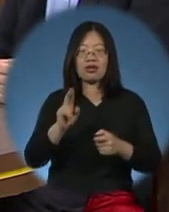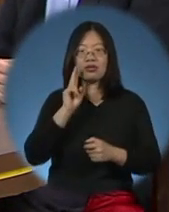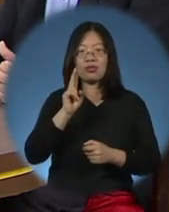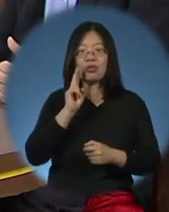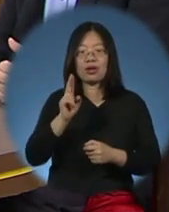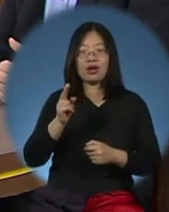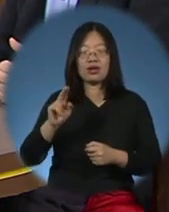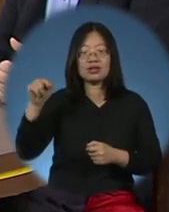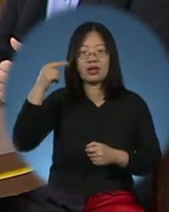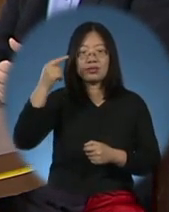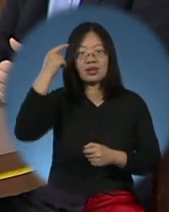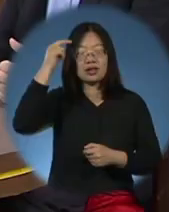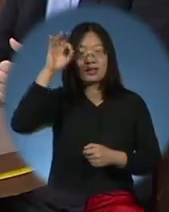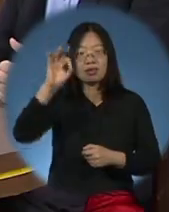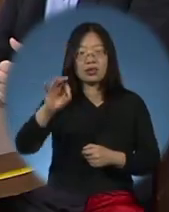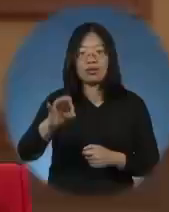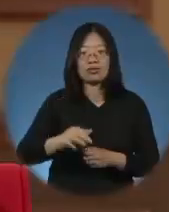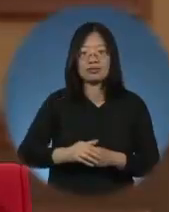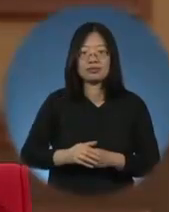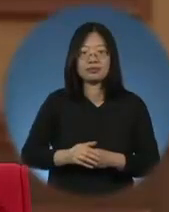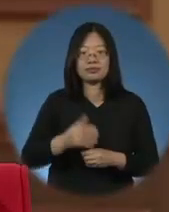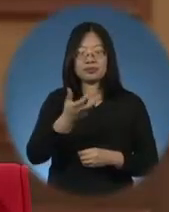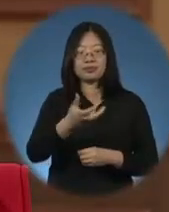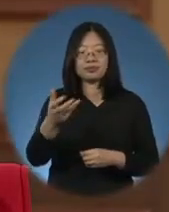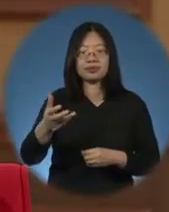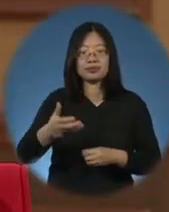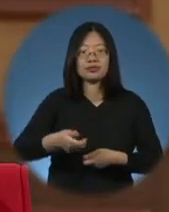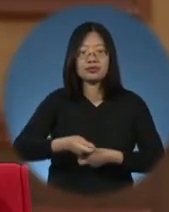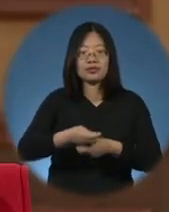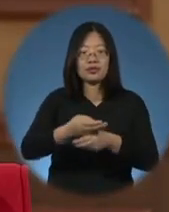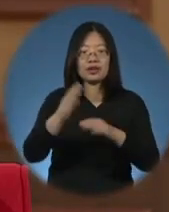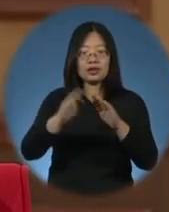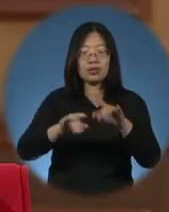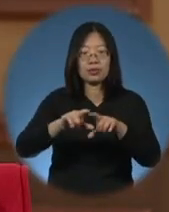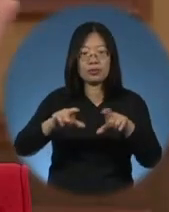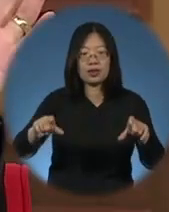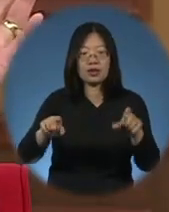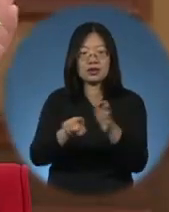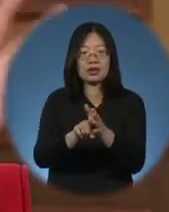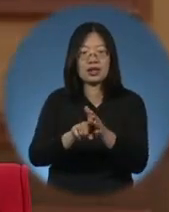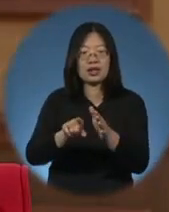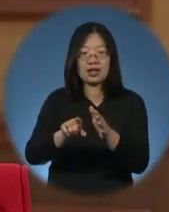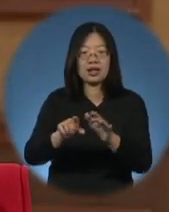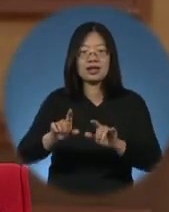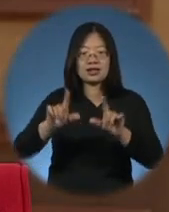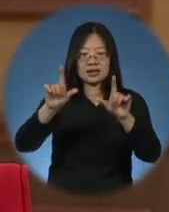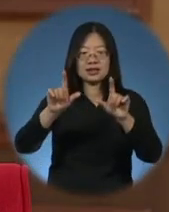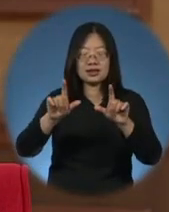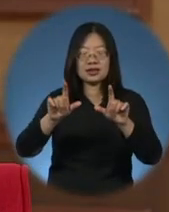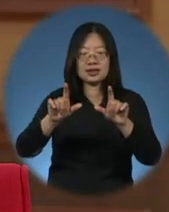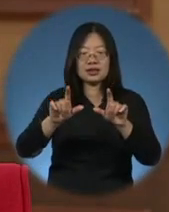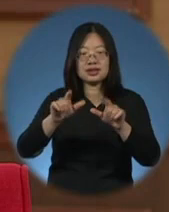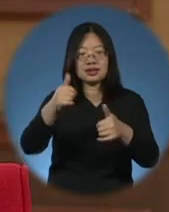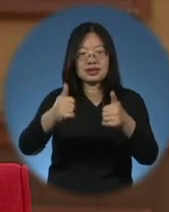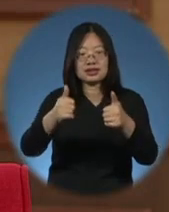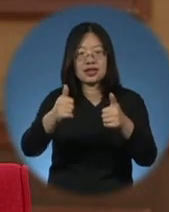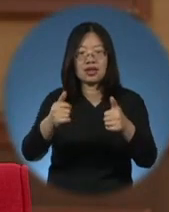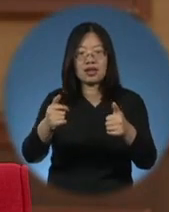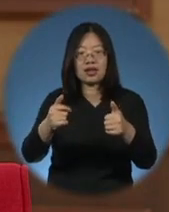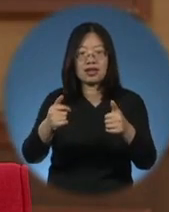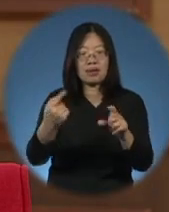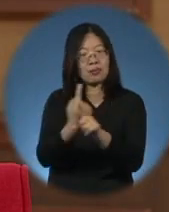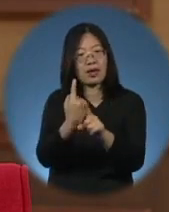예, 예, 예. 그 다음에 생각했던 건, 이동 거리가 공평하도록 일정표를 바꿀 수 있지 않을까라는 생각을 해본